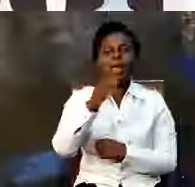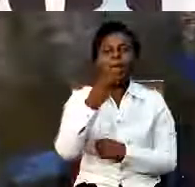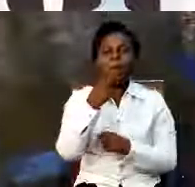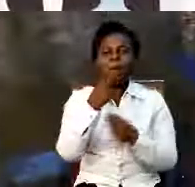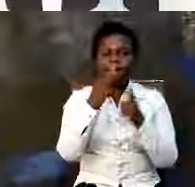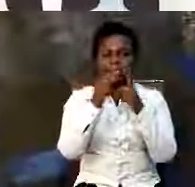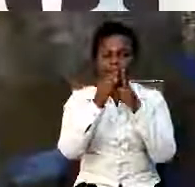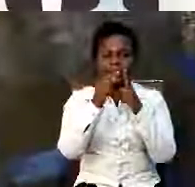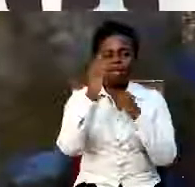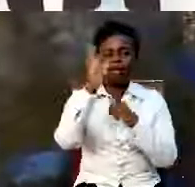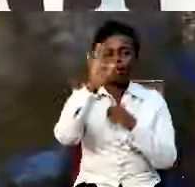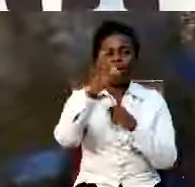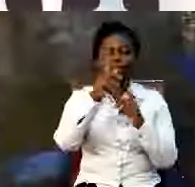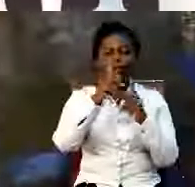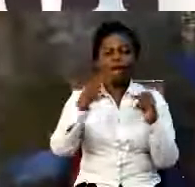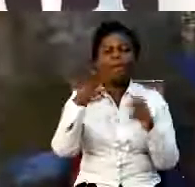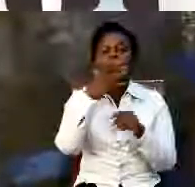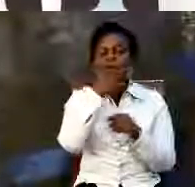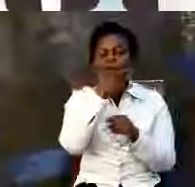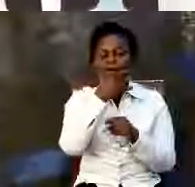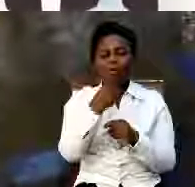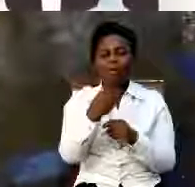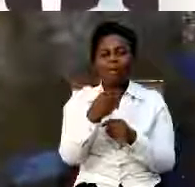maneno yako kama mwanamume mwenzangu,